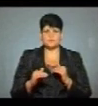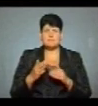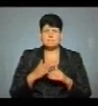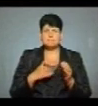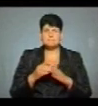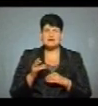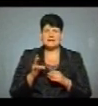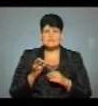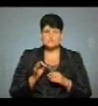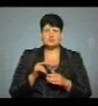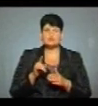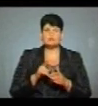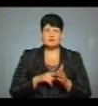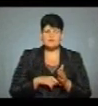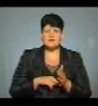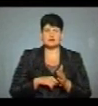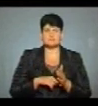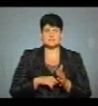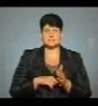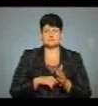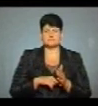практично сподіваємося,